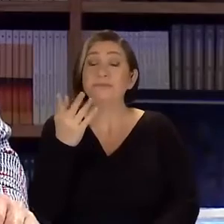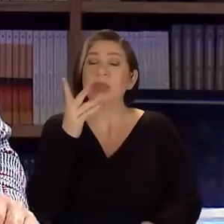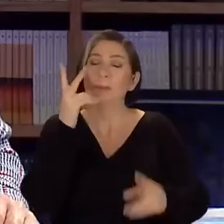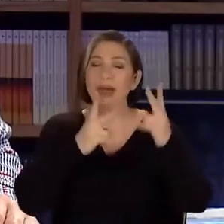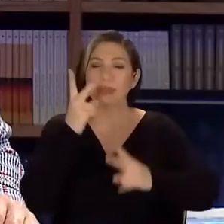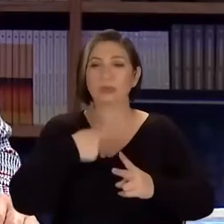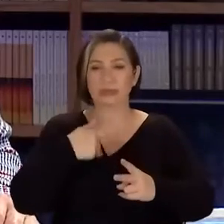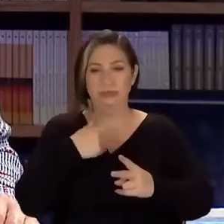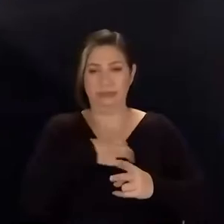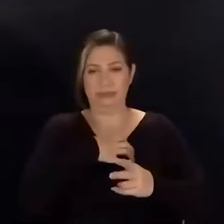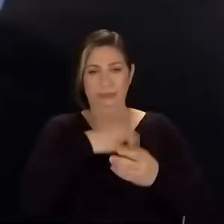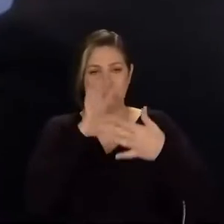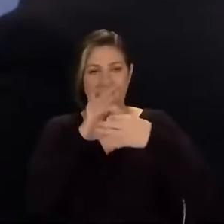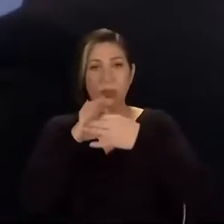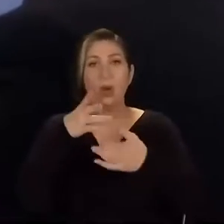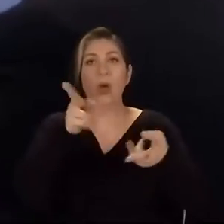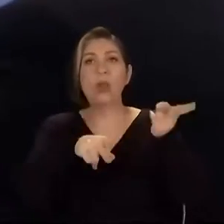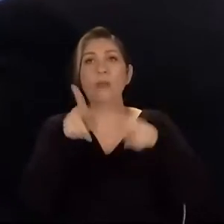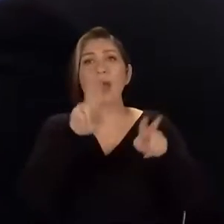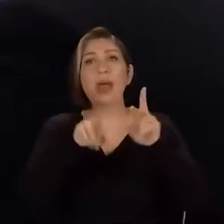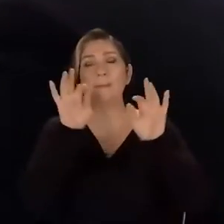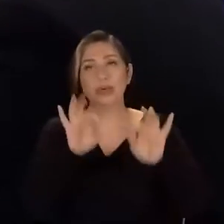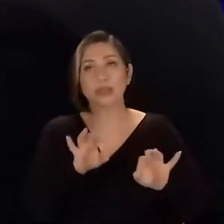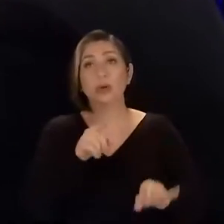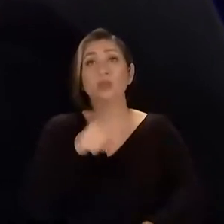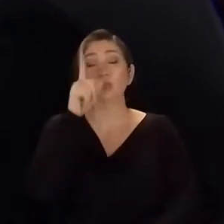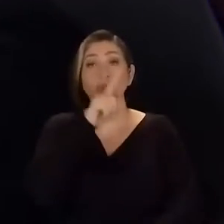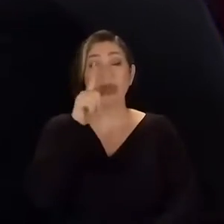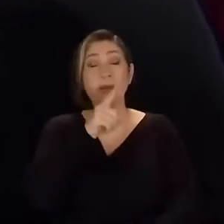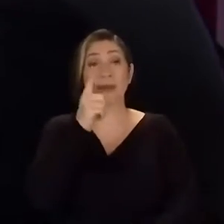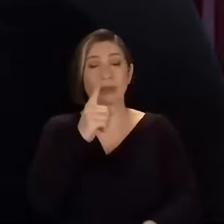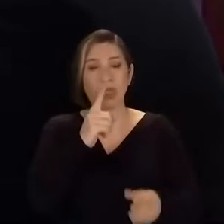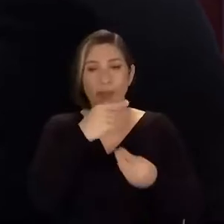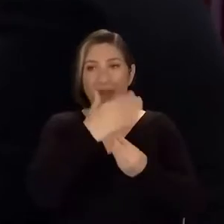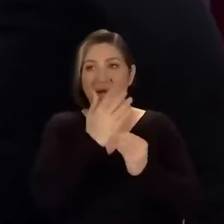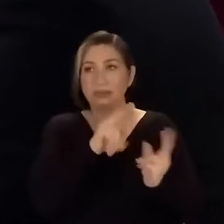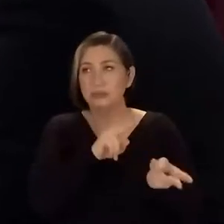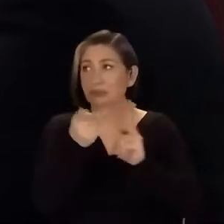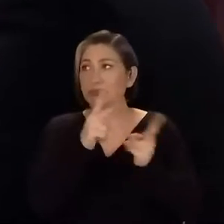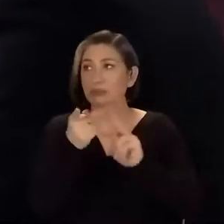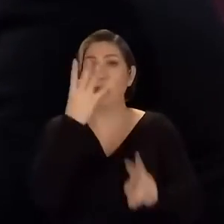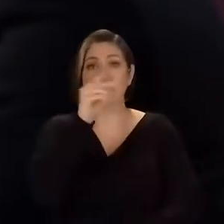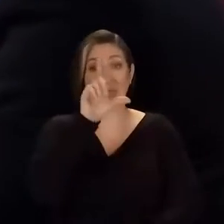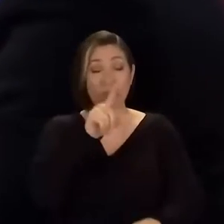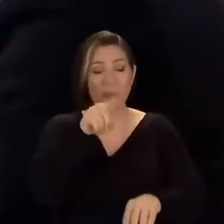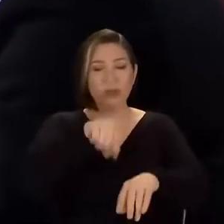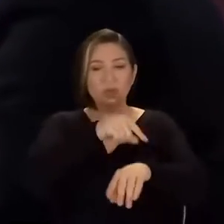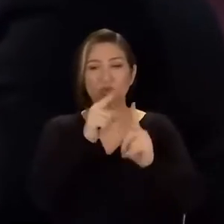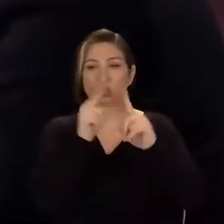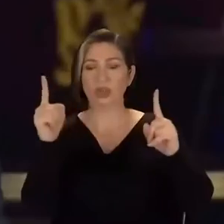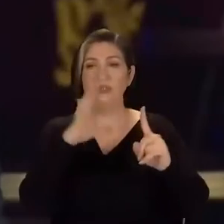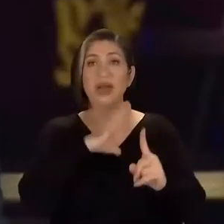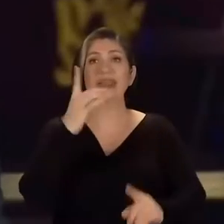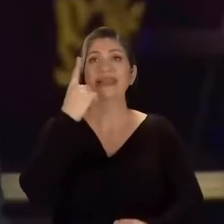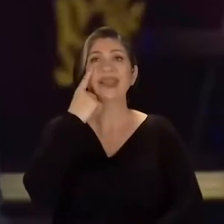bizim bazı kullanıcılarımız vefat etmeye başladılar. Aha. Dolayısıyla bir veraset söz konusu. Burada da bir süreç yürütüyoruz. Yani